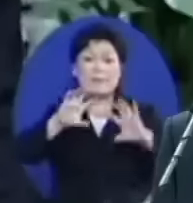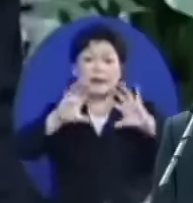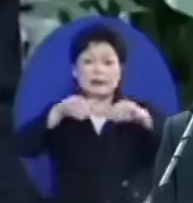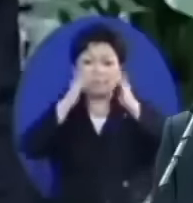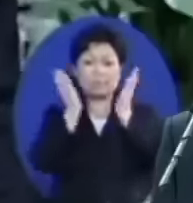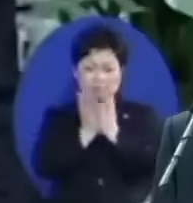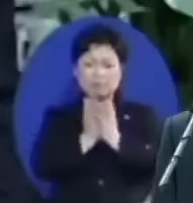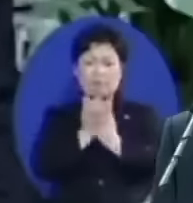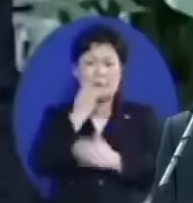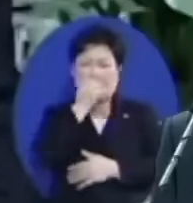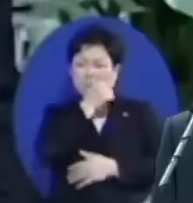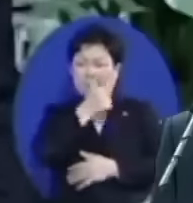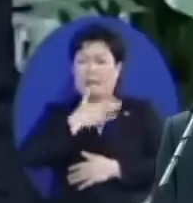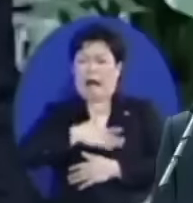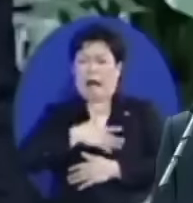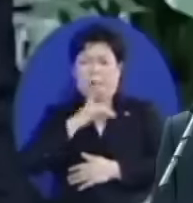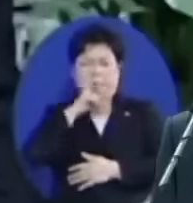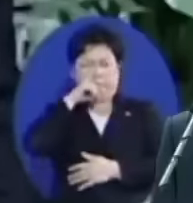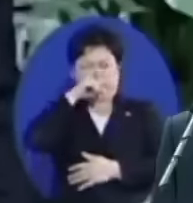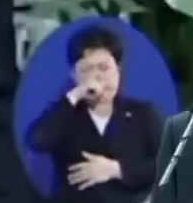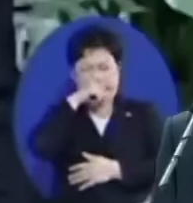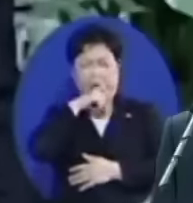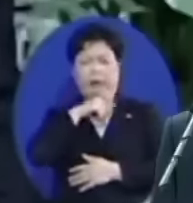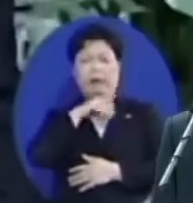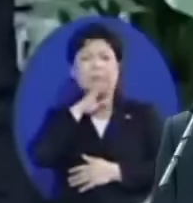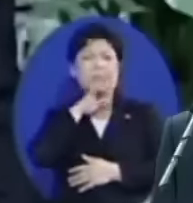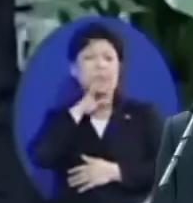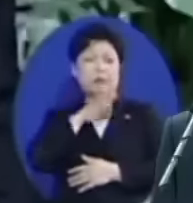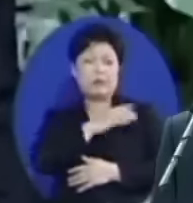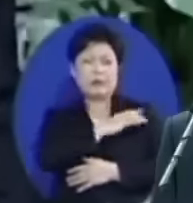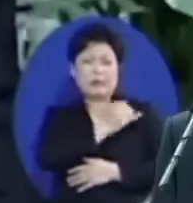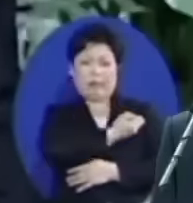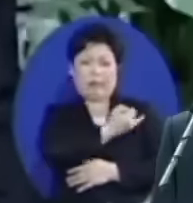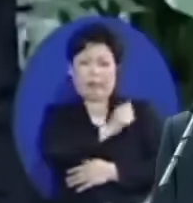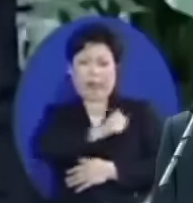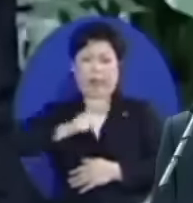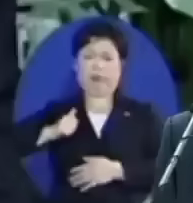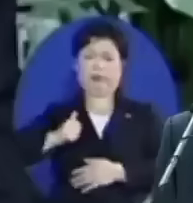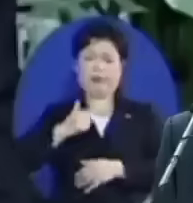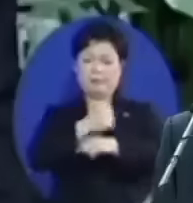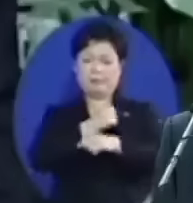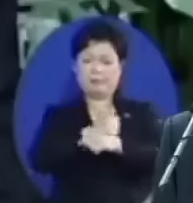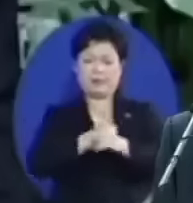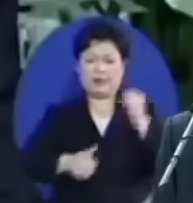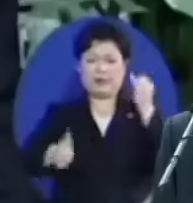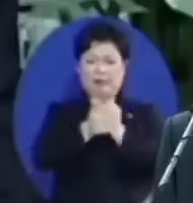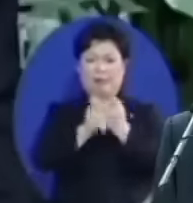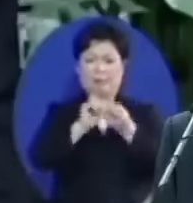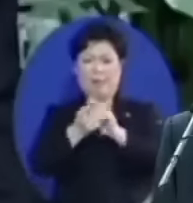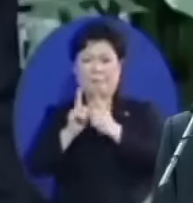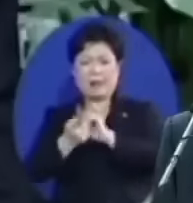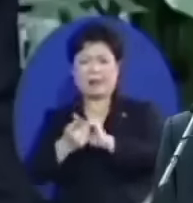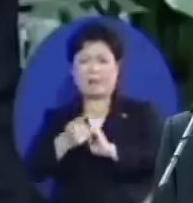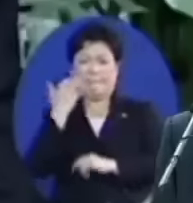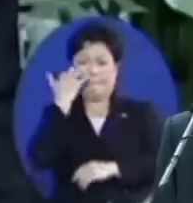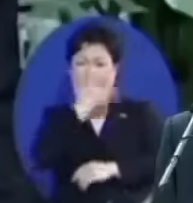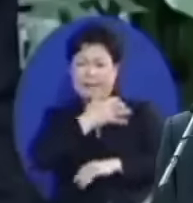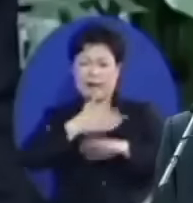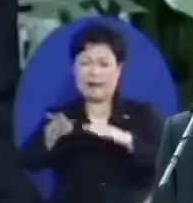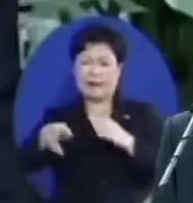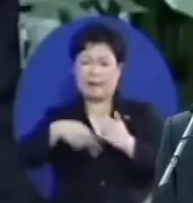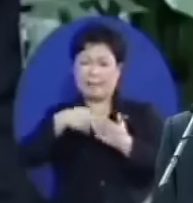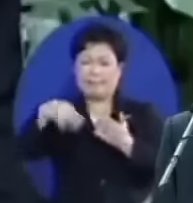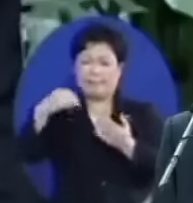아는 초한 여자입니다. 여러 번 시집을 가고 여러 번 남편을 바꾸고 음란하고 방탕한